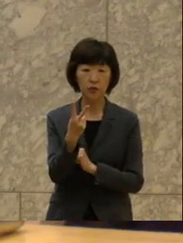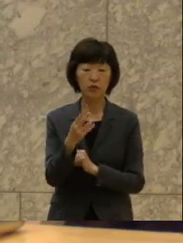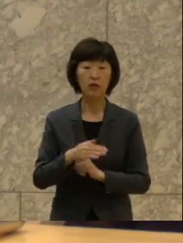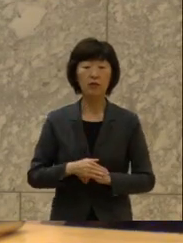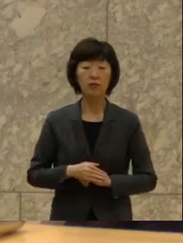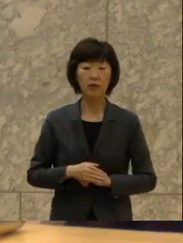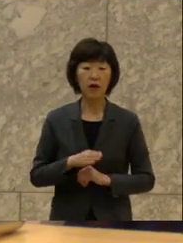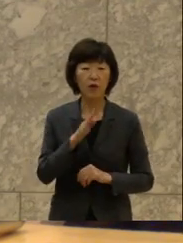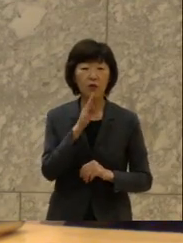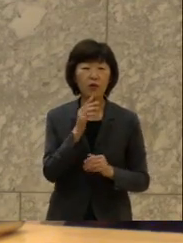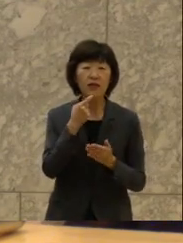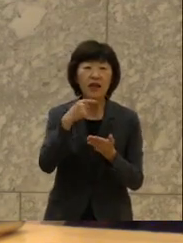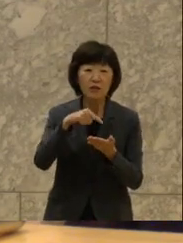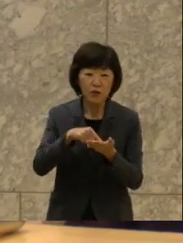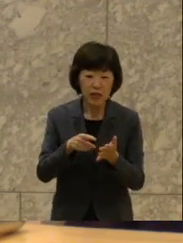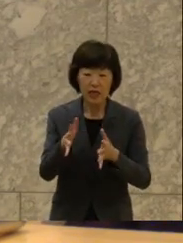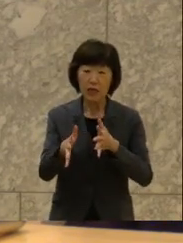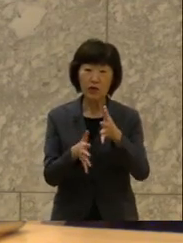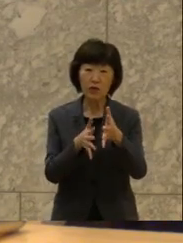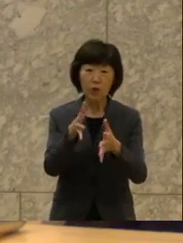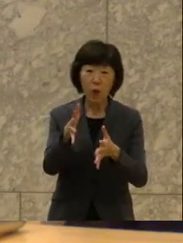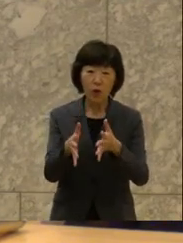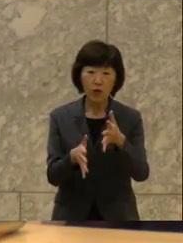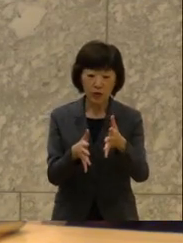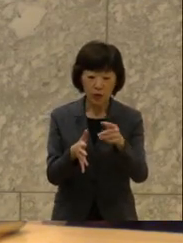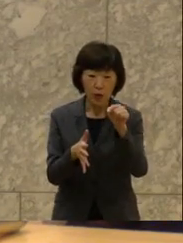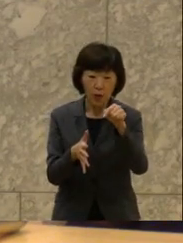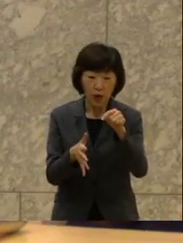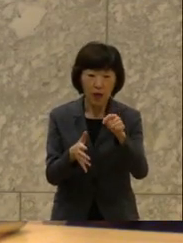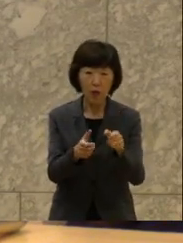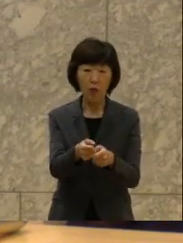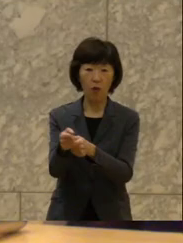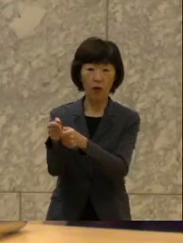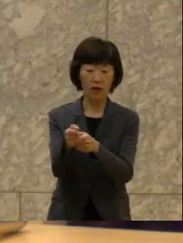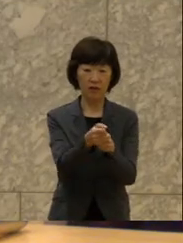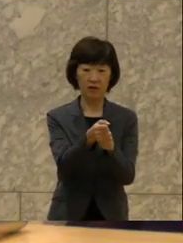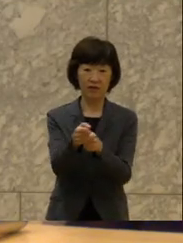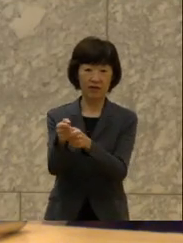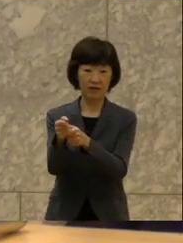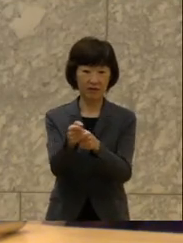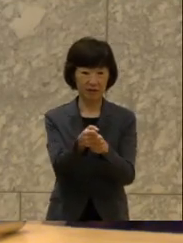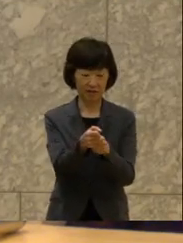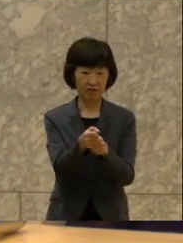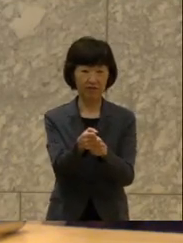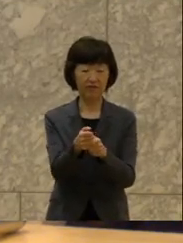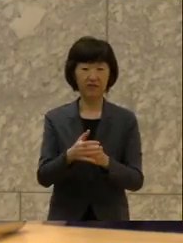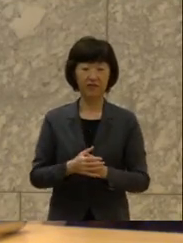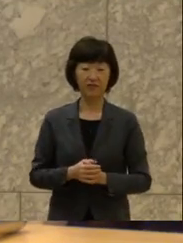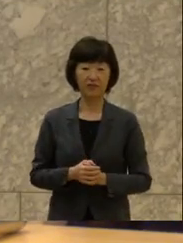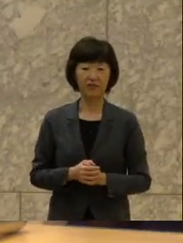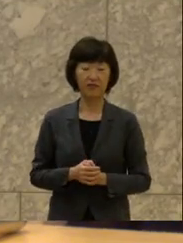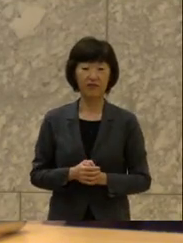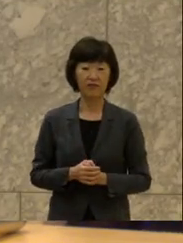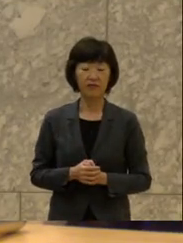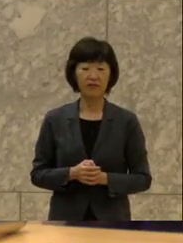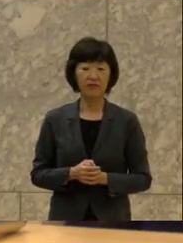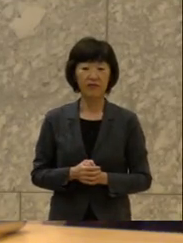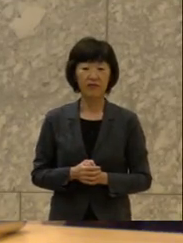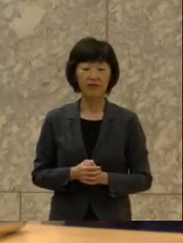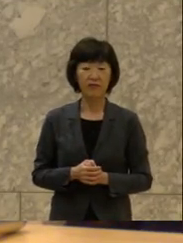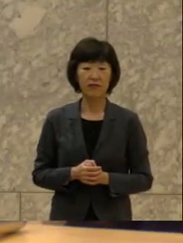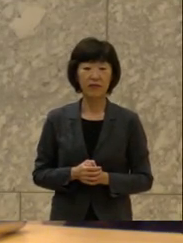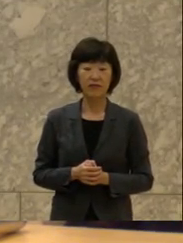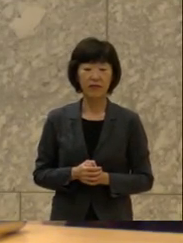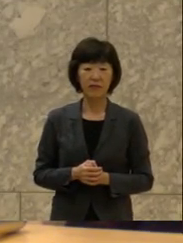単純にそのスポーツを応援するという僕他のスポットを見るときは単なる応援したのでなんかその